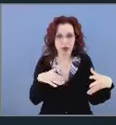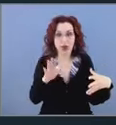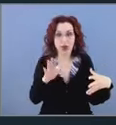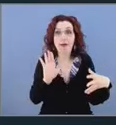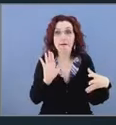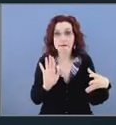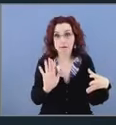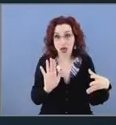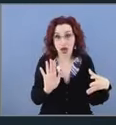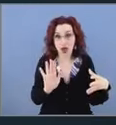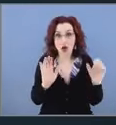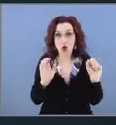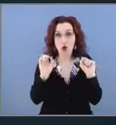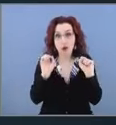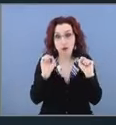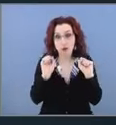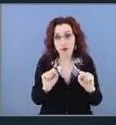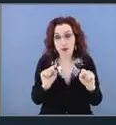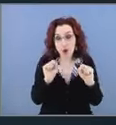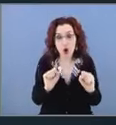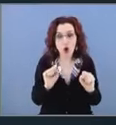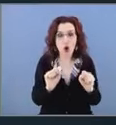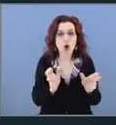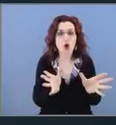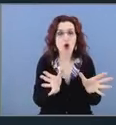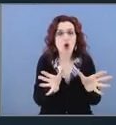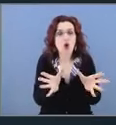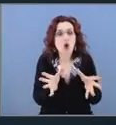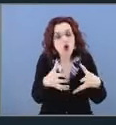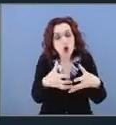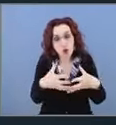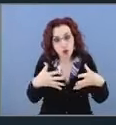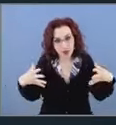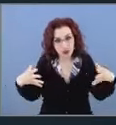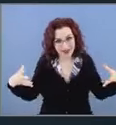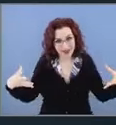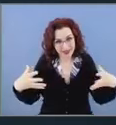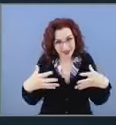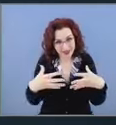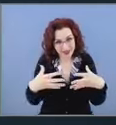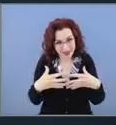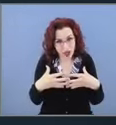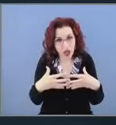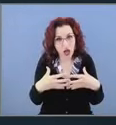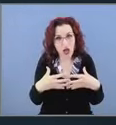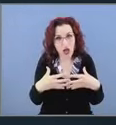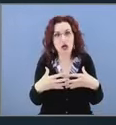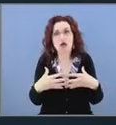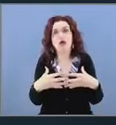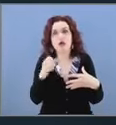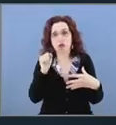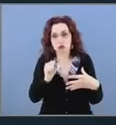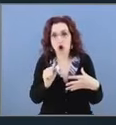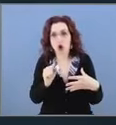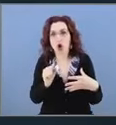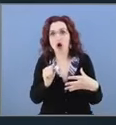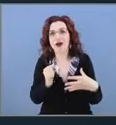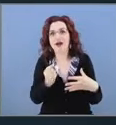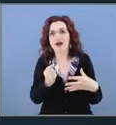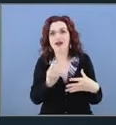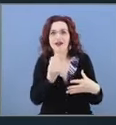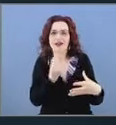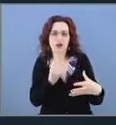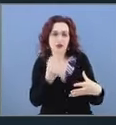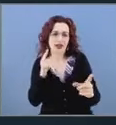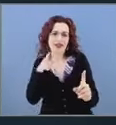una comunità che può essere presa a riferimento per sperimentare anche dei modi